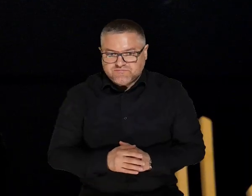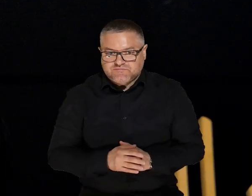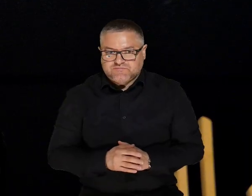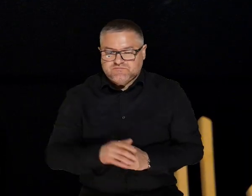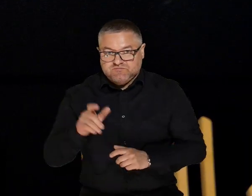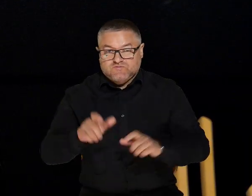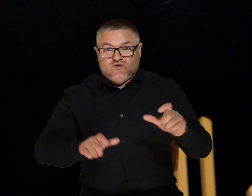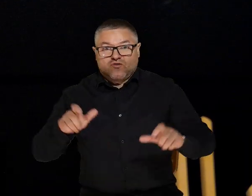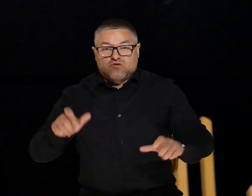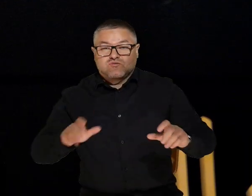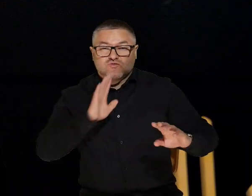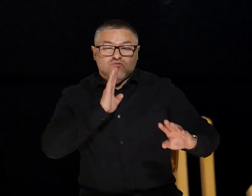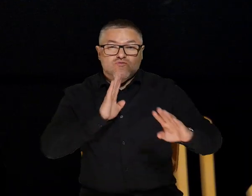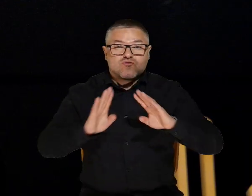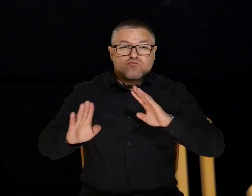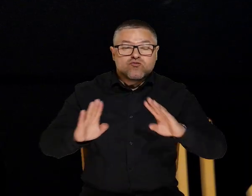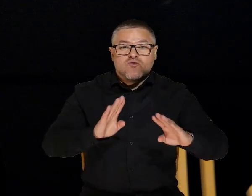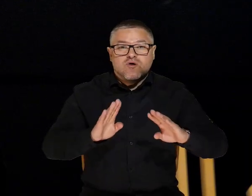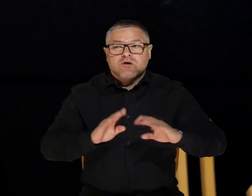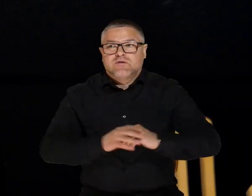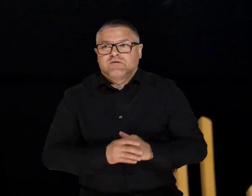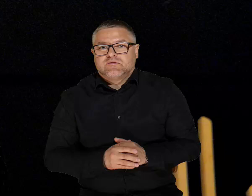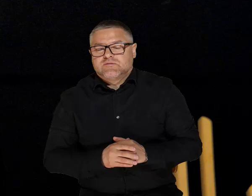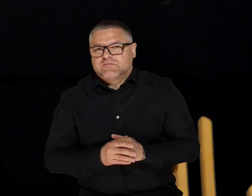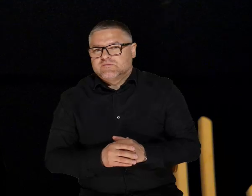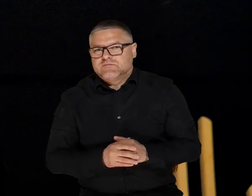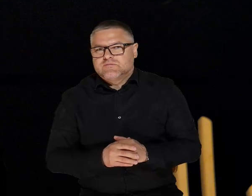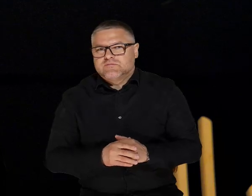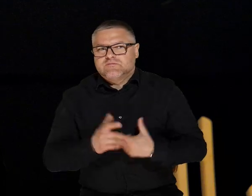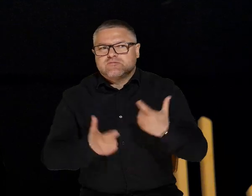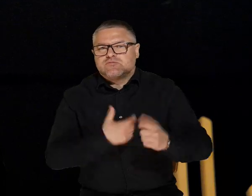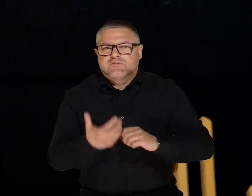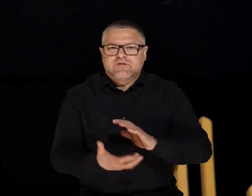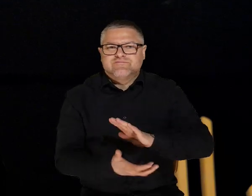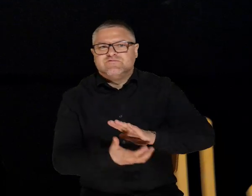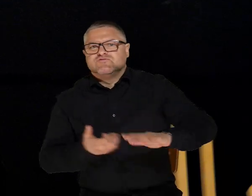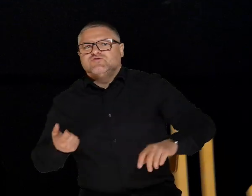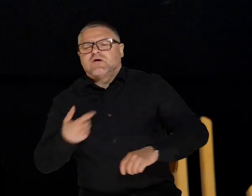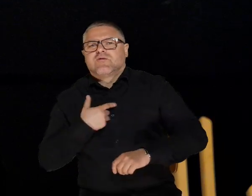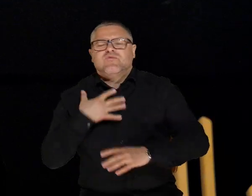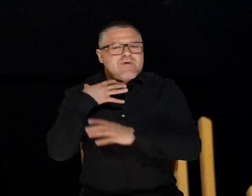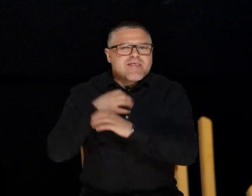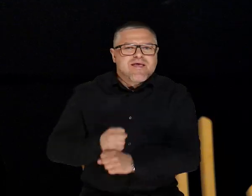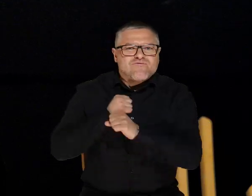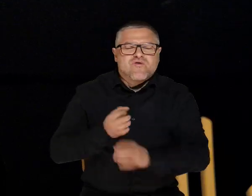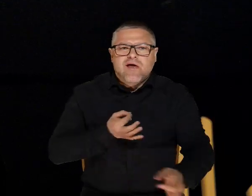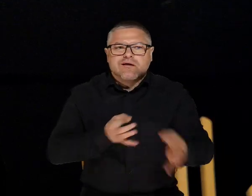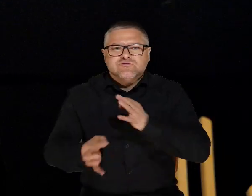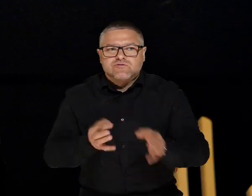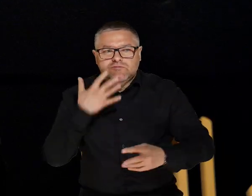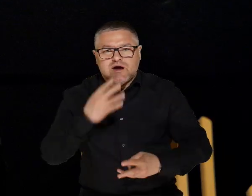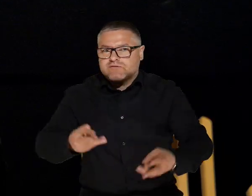znaczy osobami, no cały ten ruch Black Lives Matter, prawda, który teraz wyciąga historię niewolnictwa i robi z tego coś naprawdę